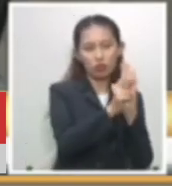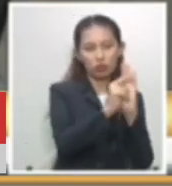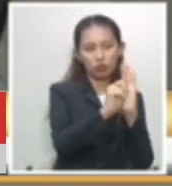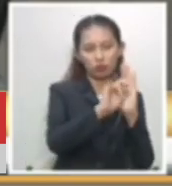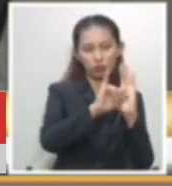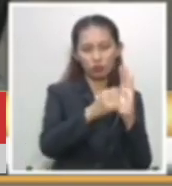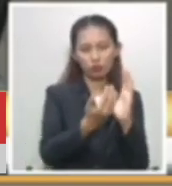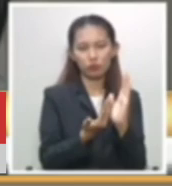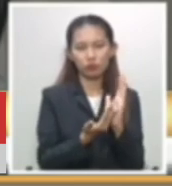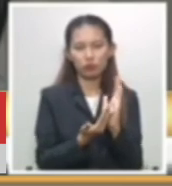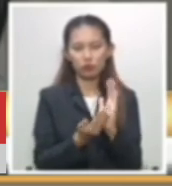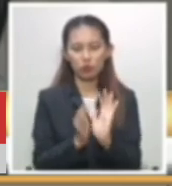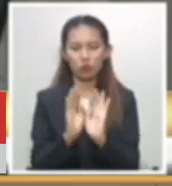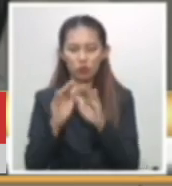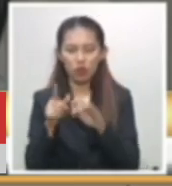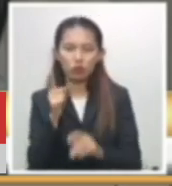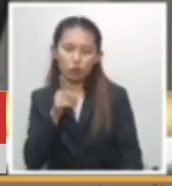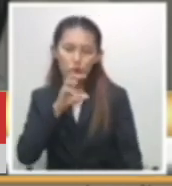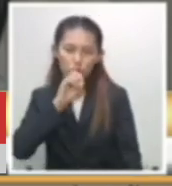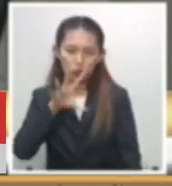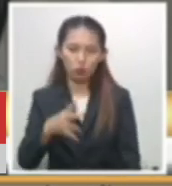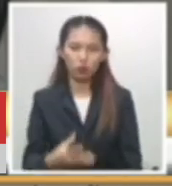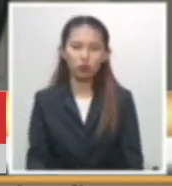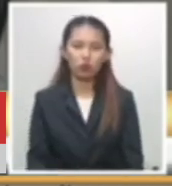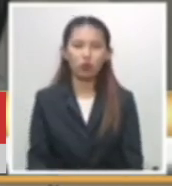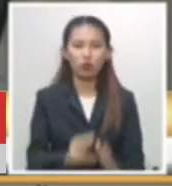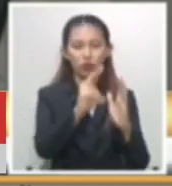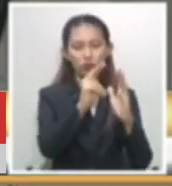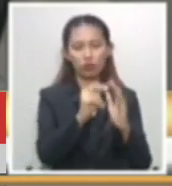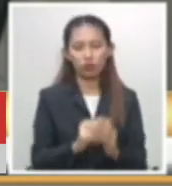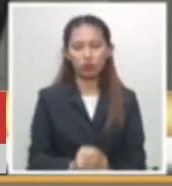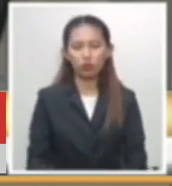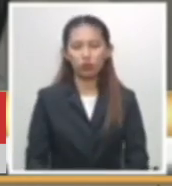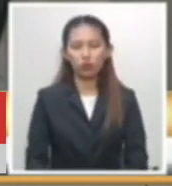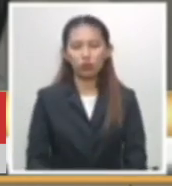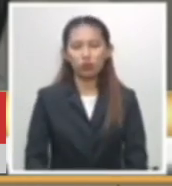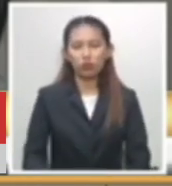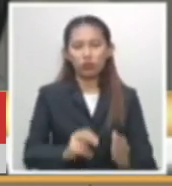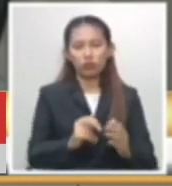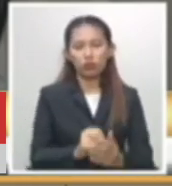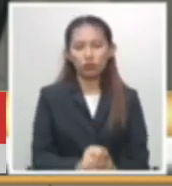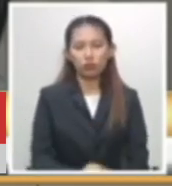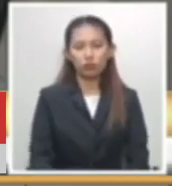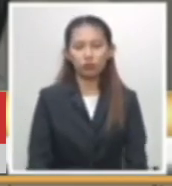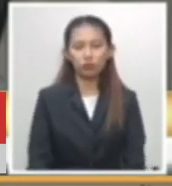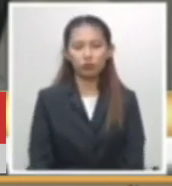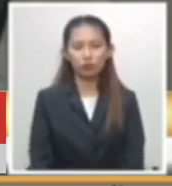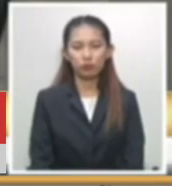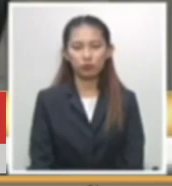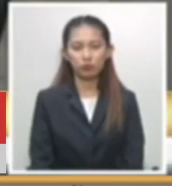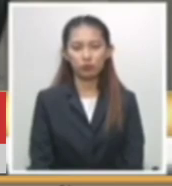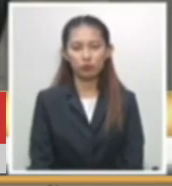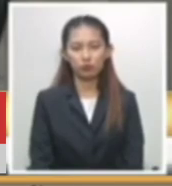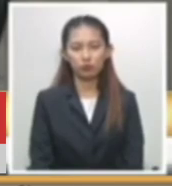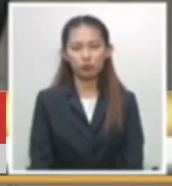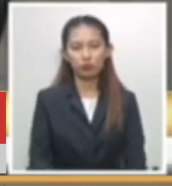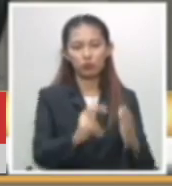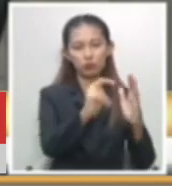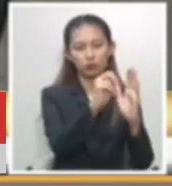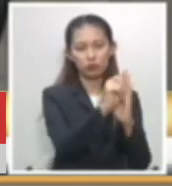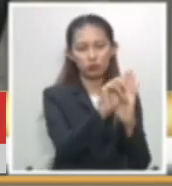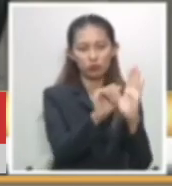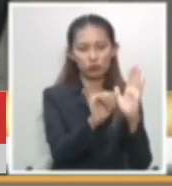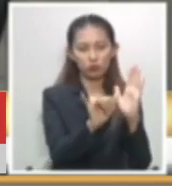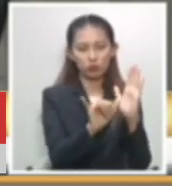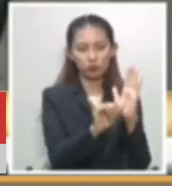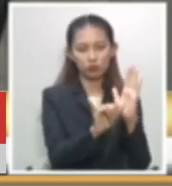พูดได้นโยบายของพรรคการเมืองพรรคหนึ่งท่านรู้จักดีท่านประธานอ่ะพรรคหนี้ทกส